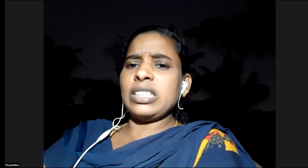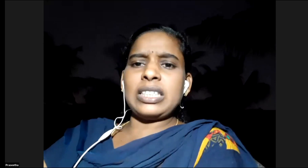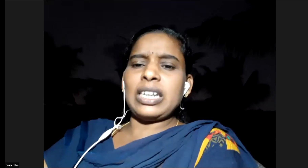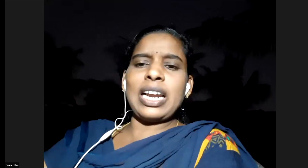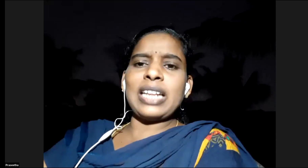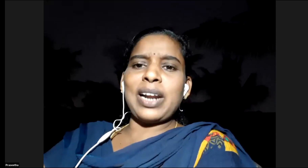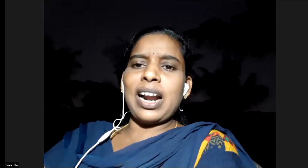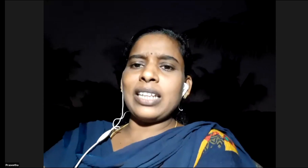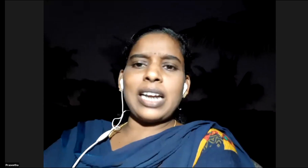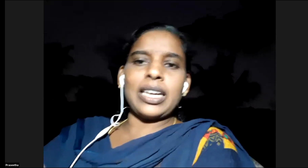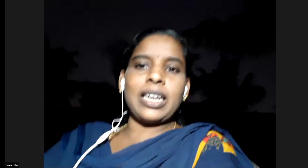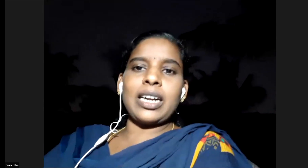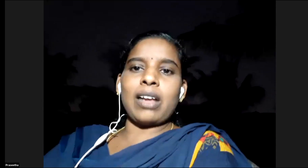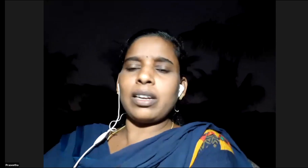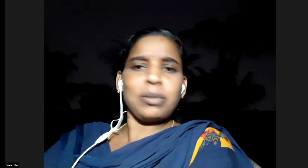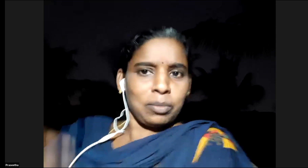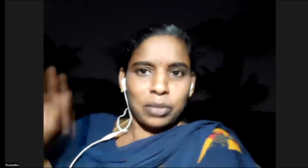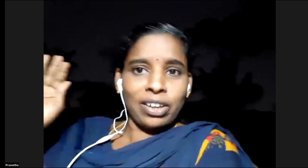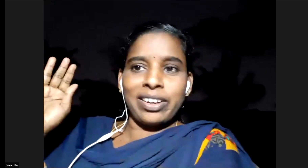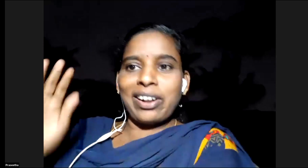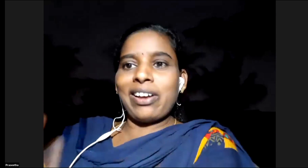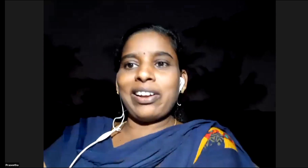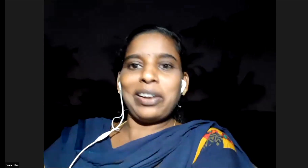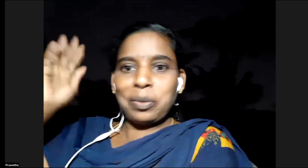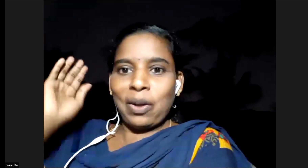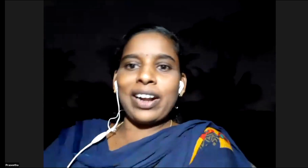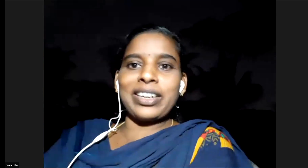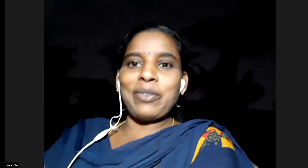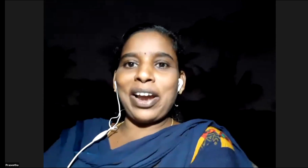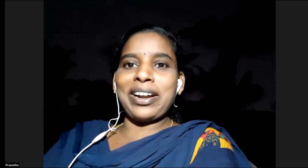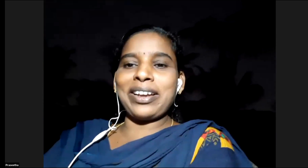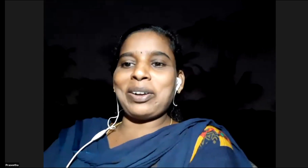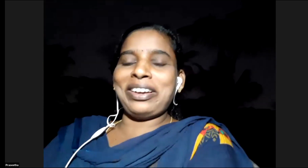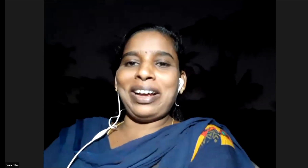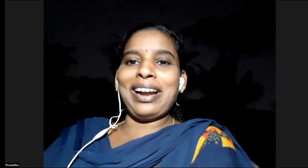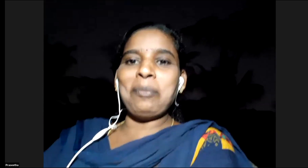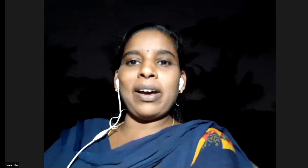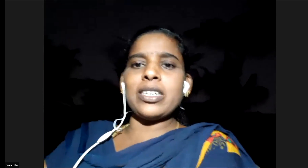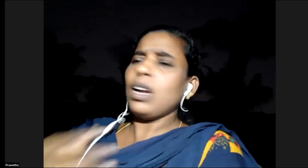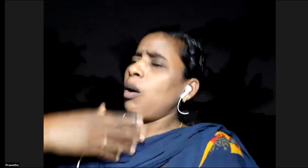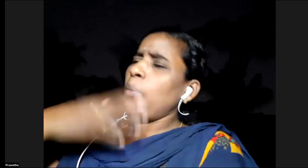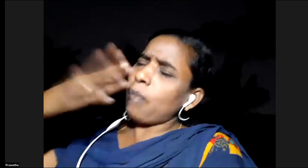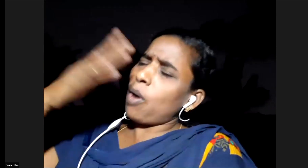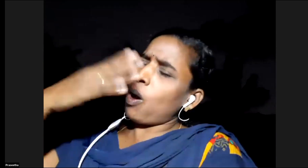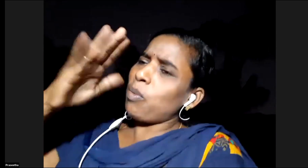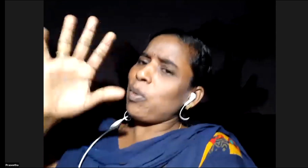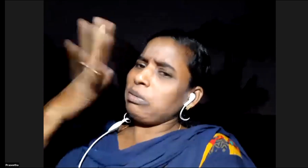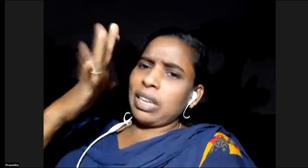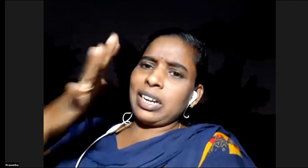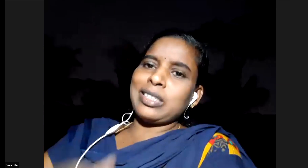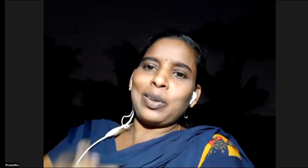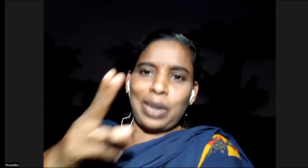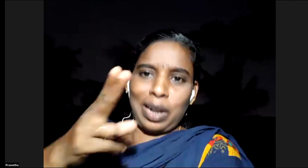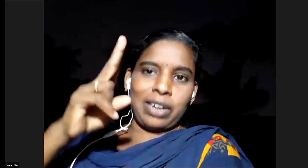പക്ഷെ ഇഷ്ടമില്ലാത്ത ഒരാള് ചാടി കയറി ക്ലാസ്സിലേക്ക് വിട്ട് മിണ്ടാതിരിയടാ, അല്ലെങ്കിൽ വാടക്കി വായടക്കി ഒക്കെ പറഞ്ഞിട്ട്